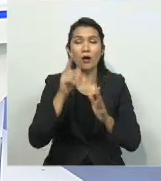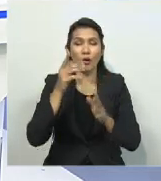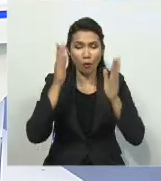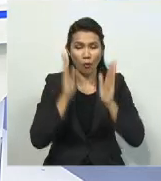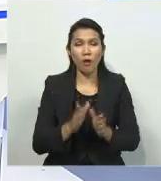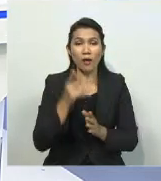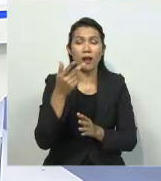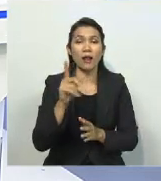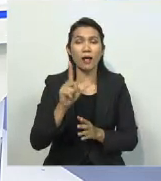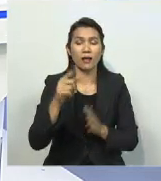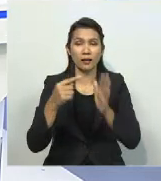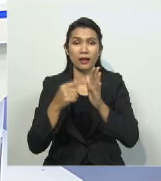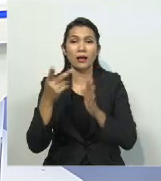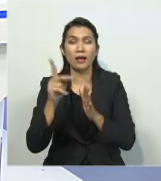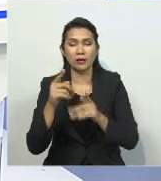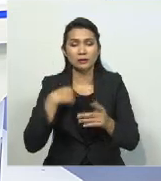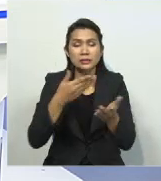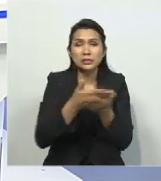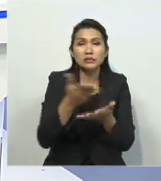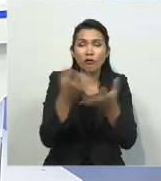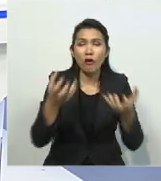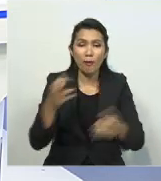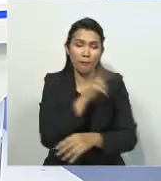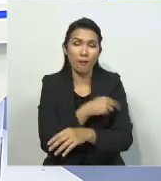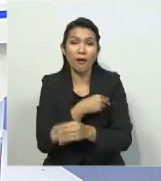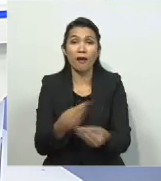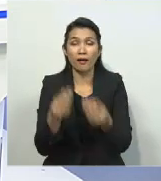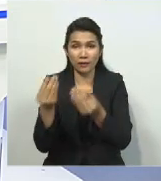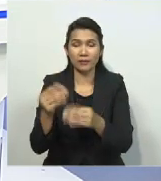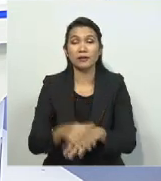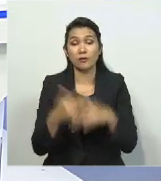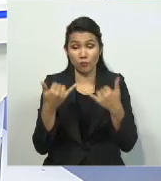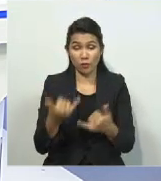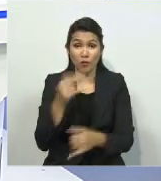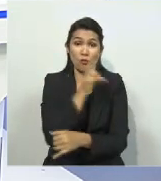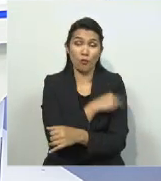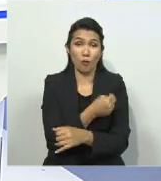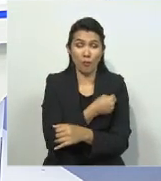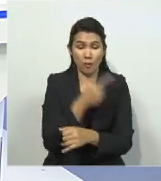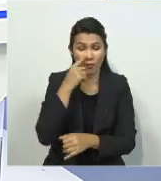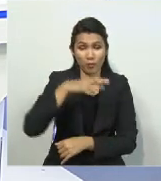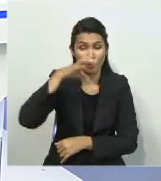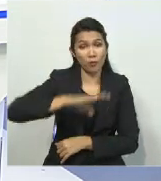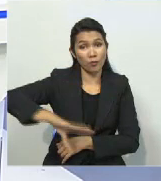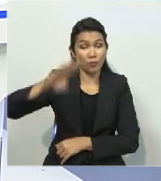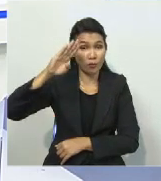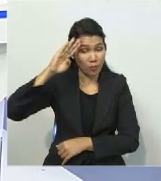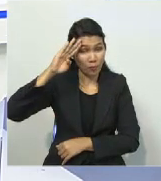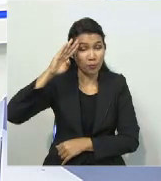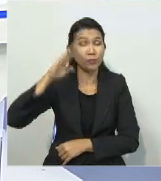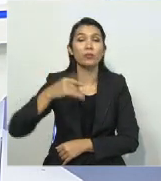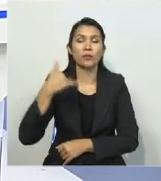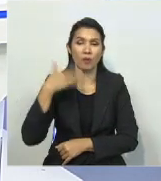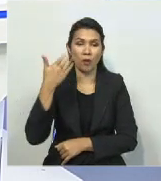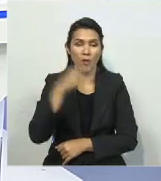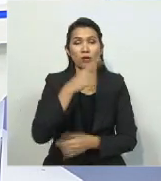ร่วมบริจาคเงินนะคะไปจัดซื้ออุปกรณ์เครื่องมือทางการแพทย์วันนี้โรงพยาบาลพระมงกุฎเกล้าก็ออกมาแถลงการจัดซื้อเครื่องมือแพทย์จากเงิน